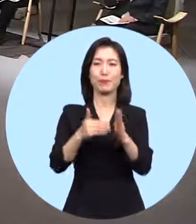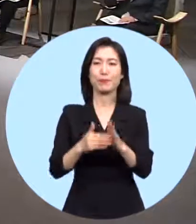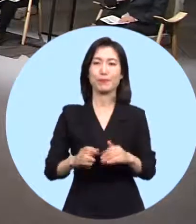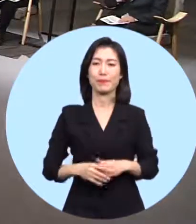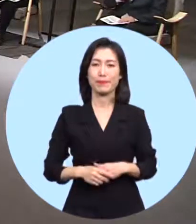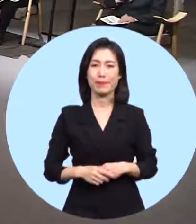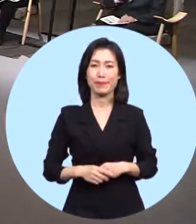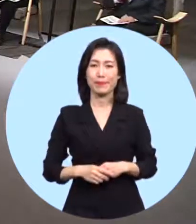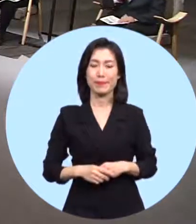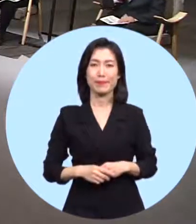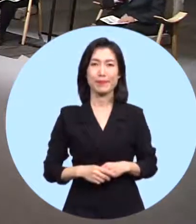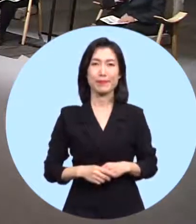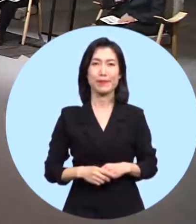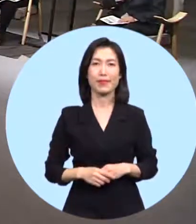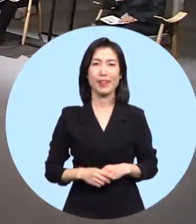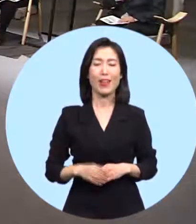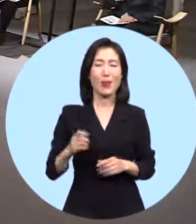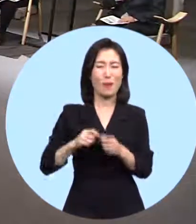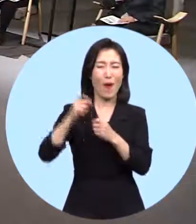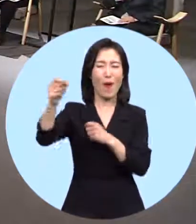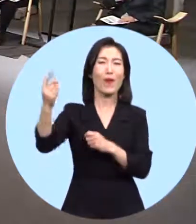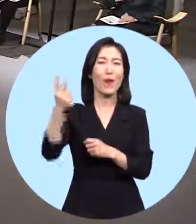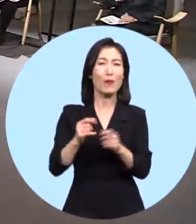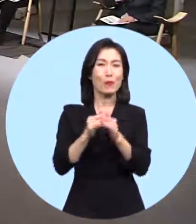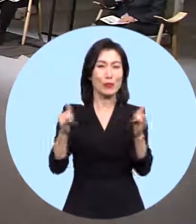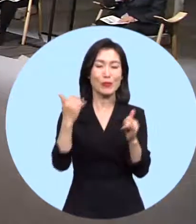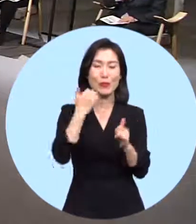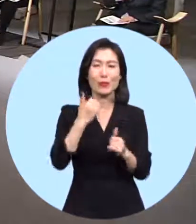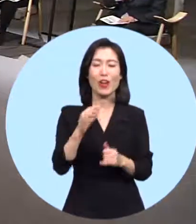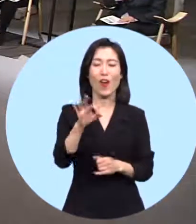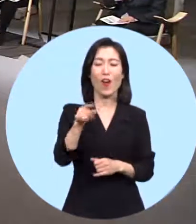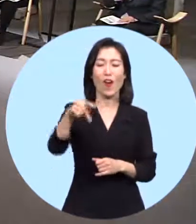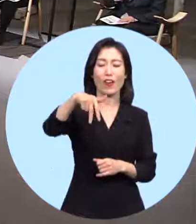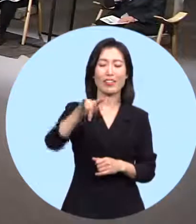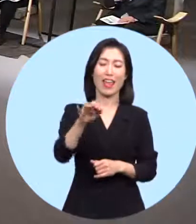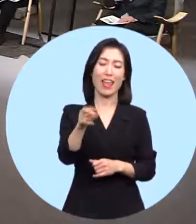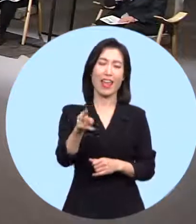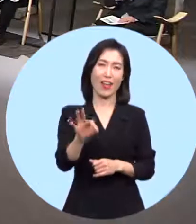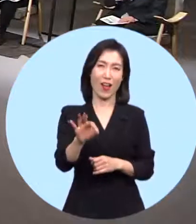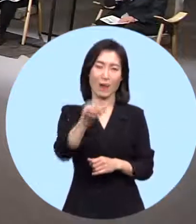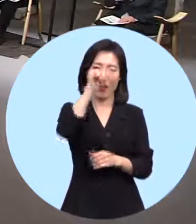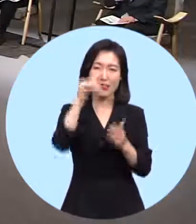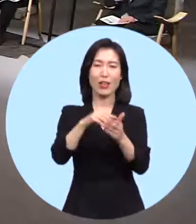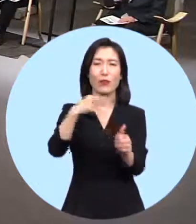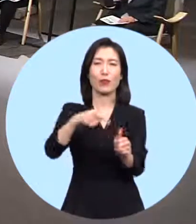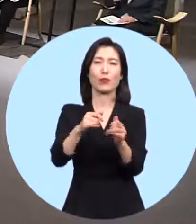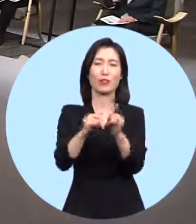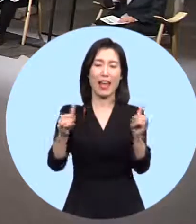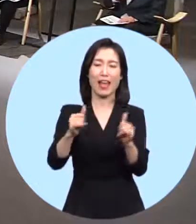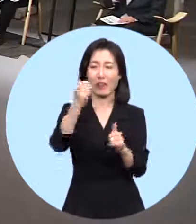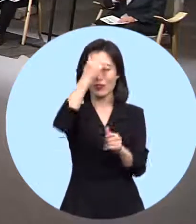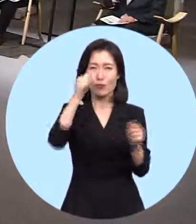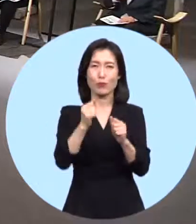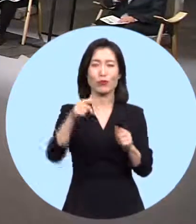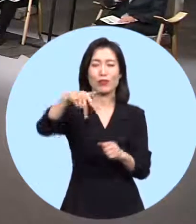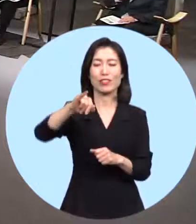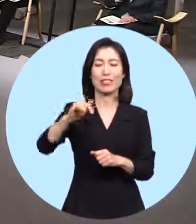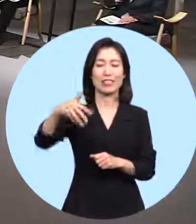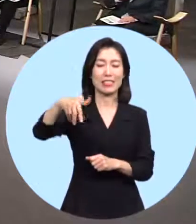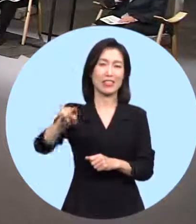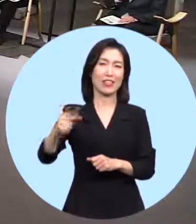네, 반갑습니다. 멀리서 와주셨습니다. 어재영 진천군 평생교육사님